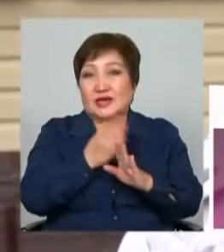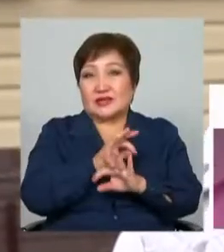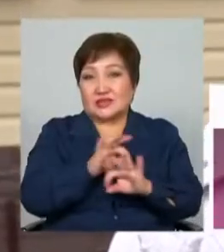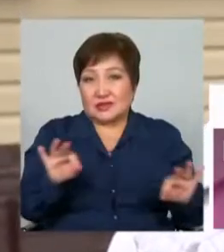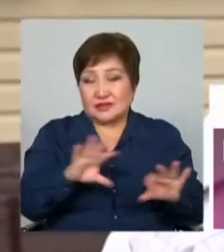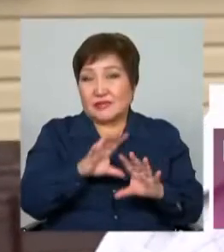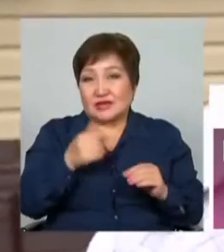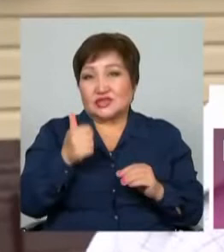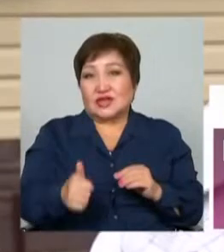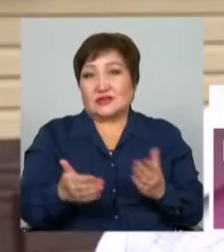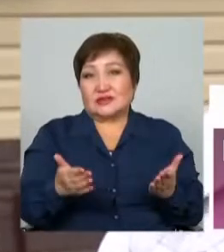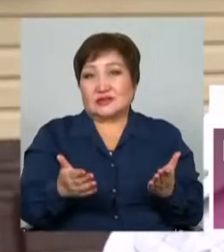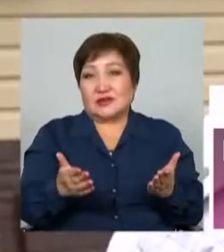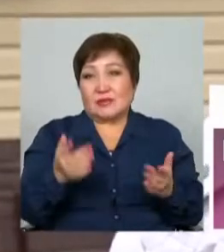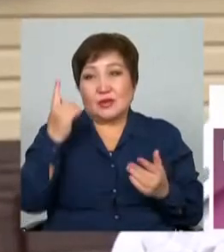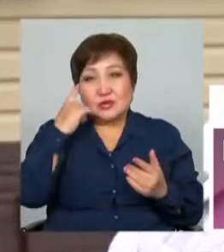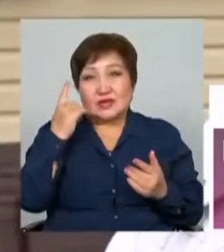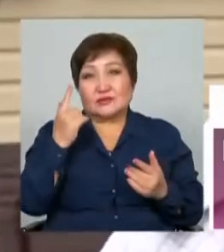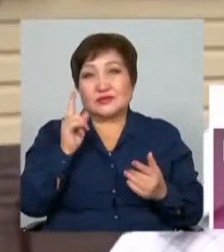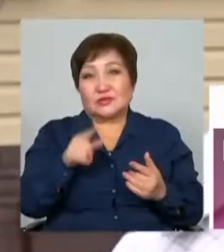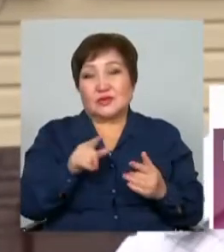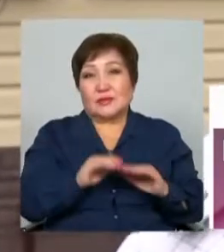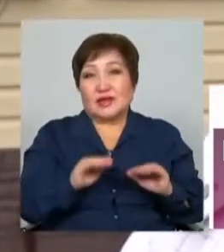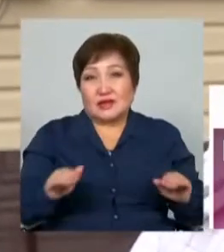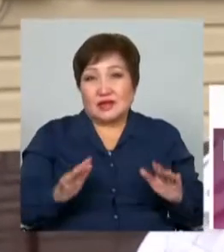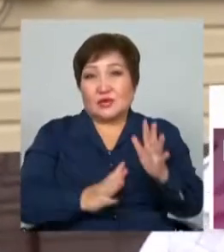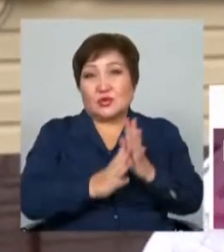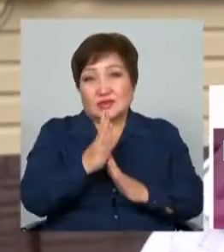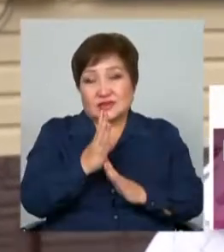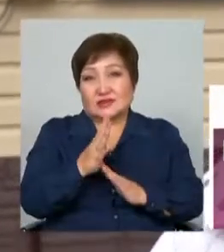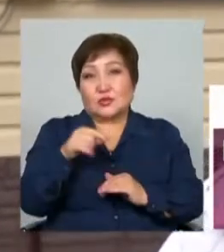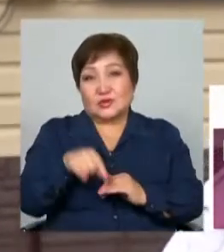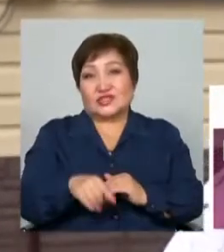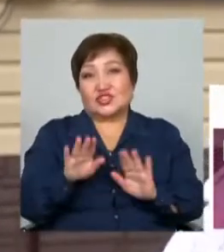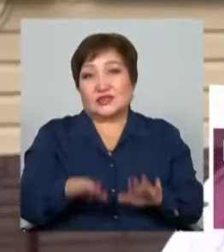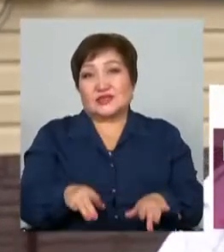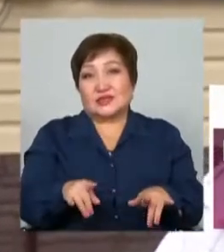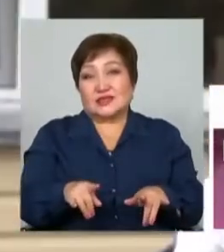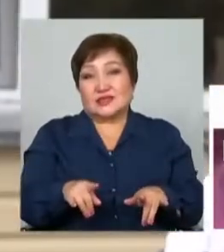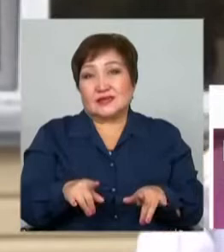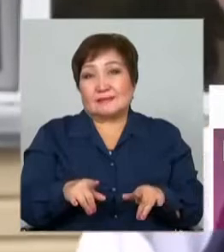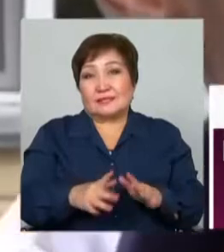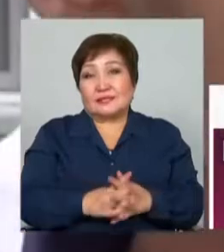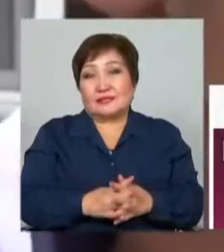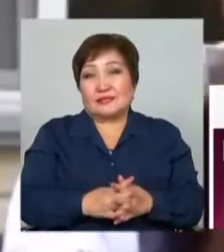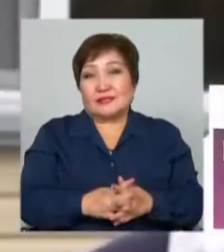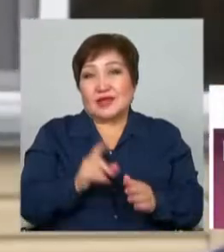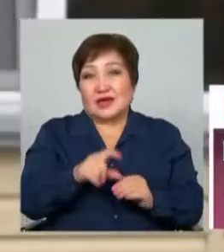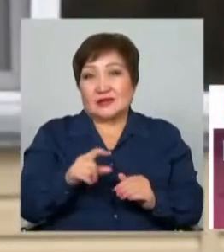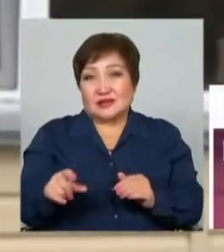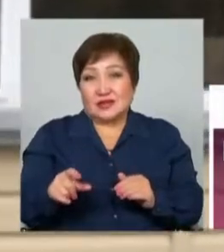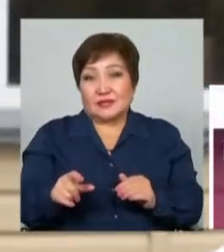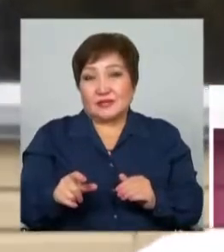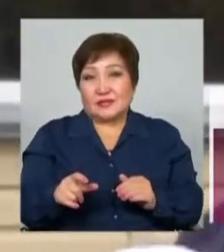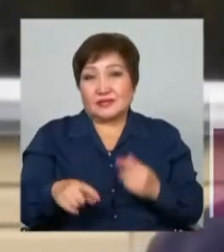Иншалласа соң ойымыз сол балдар өссін, балдар үлкенін мертебедерге барсын. Адам көшті, сен